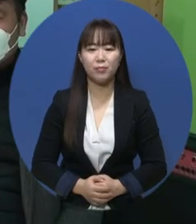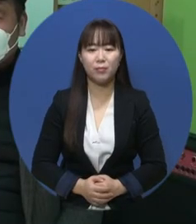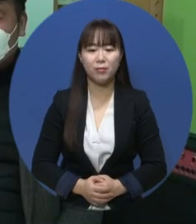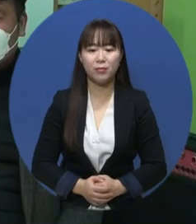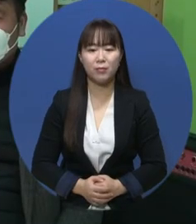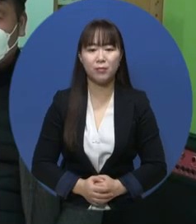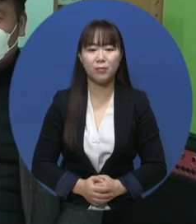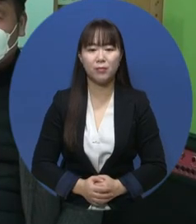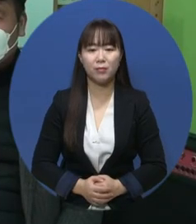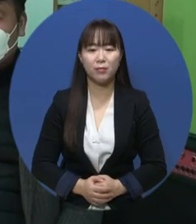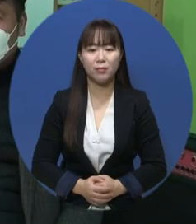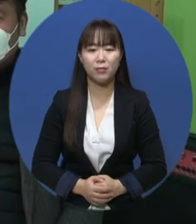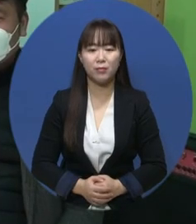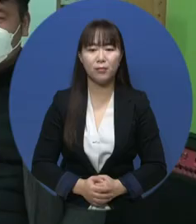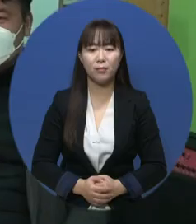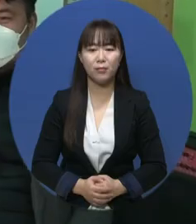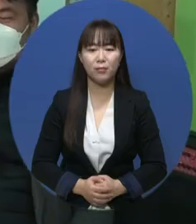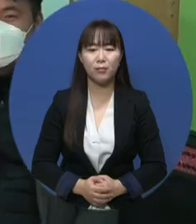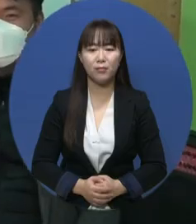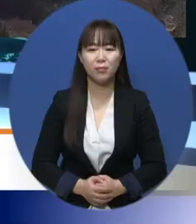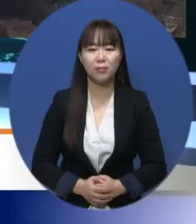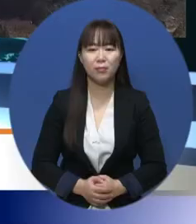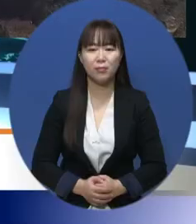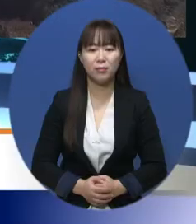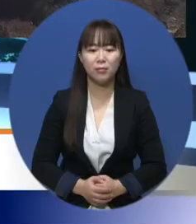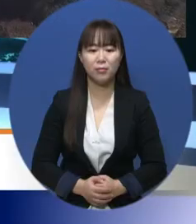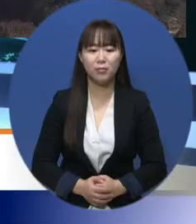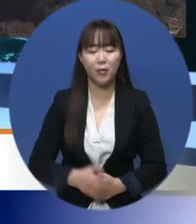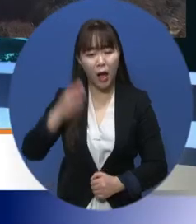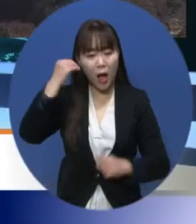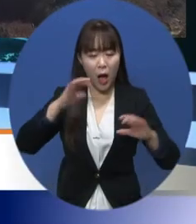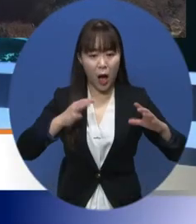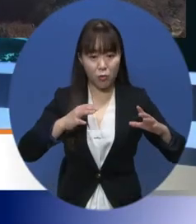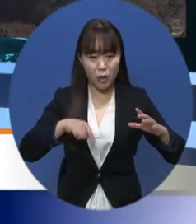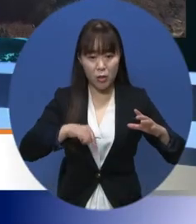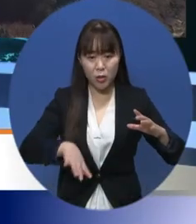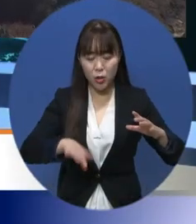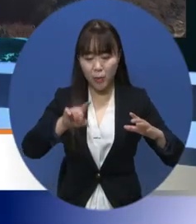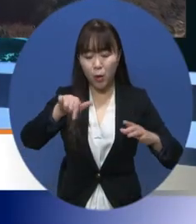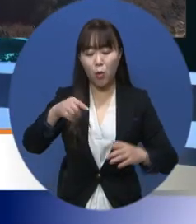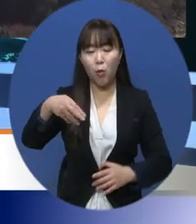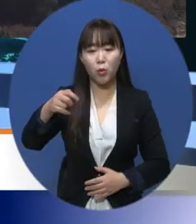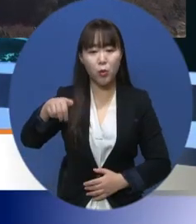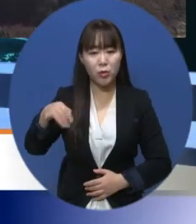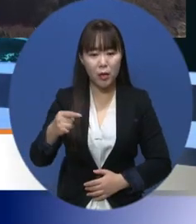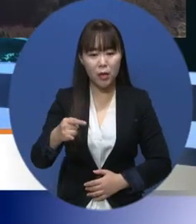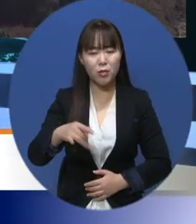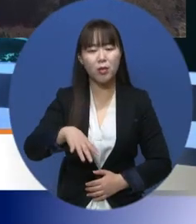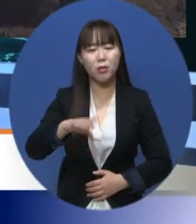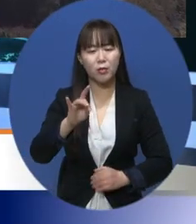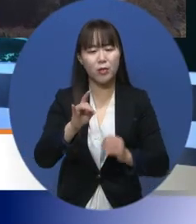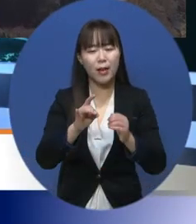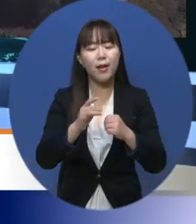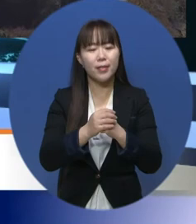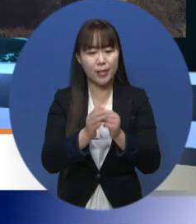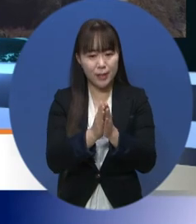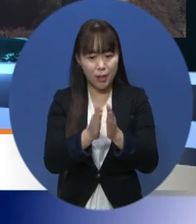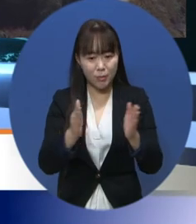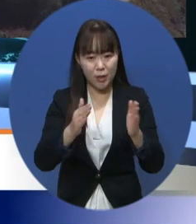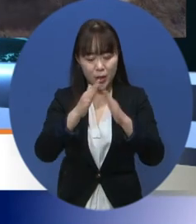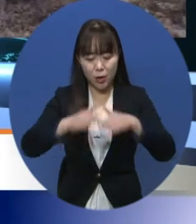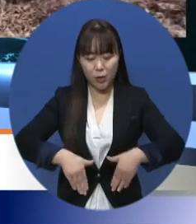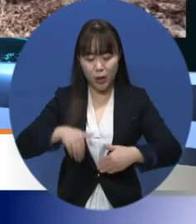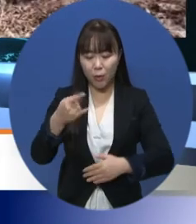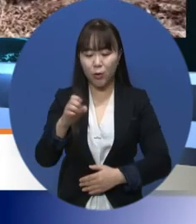복지TV 경기방송 정은선입니다. 국내에서는 처음으로 고로쇠 채취 작업을 시작한 전남